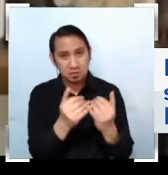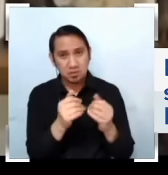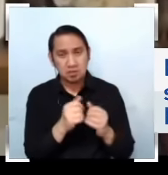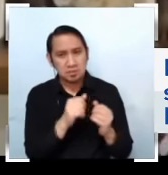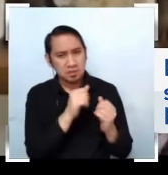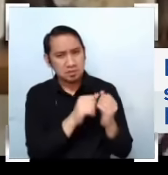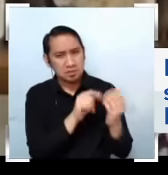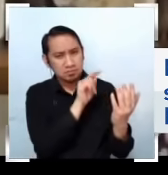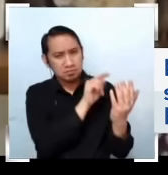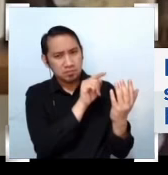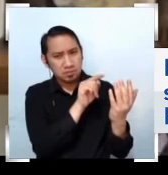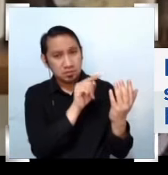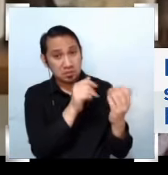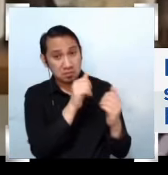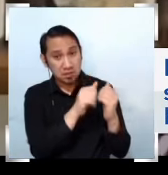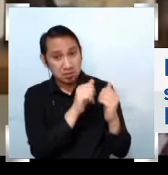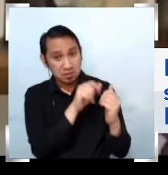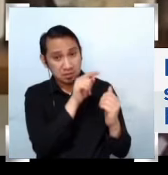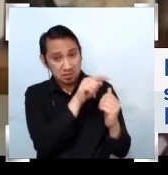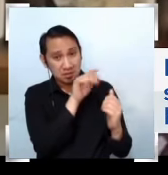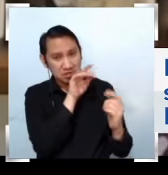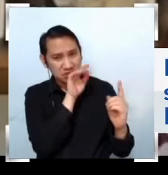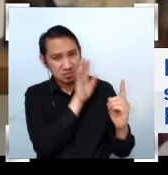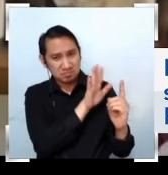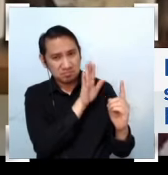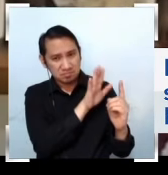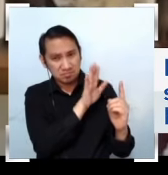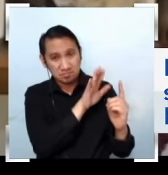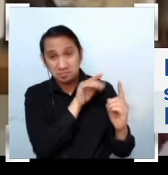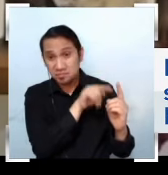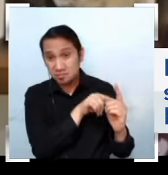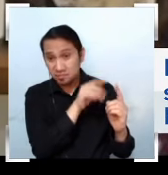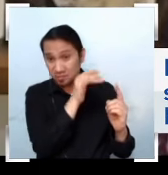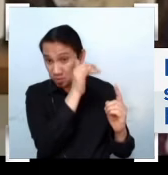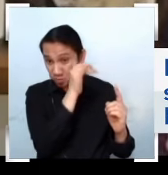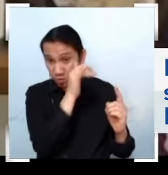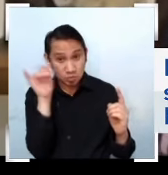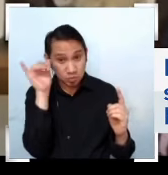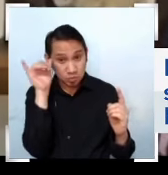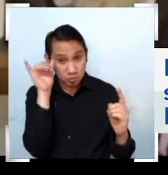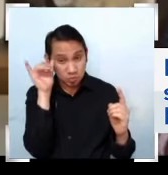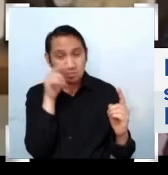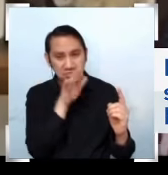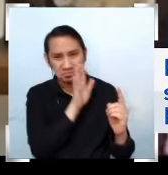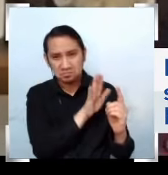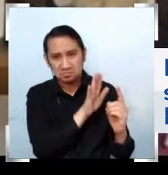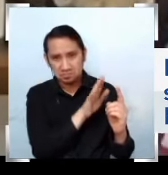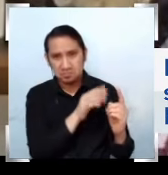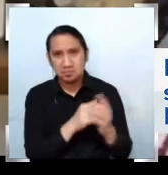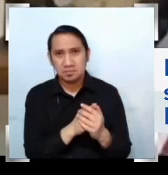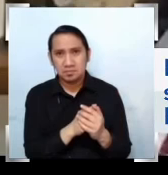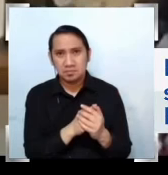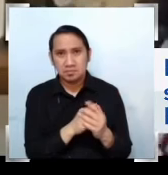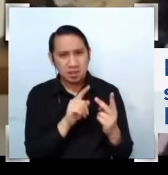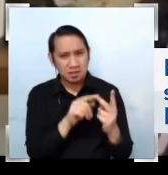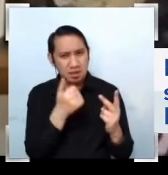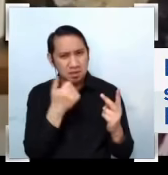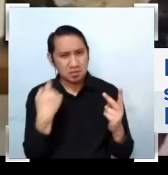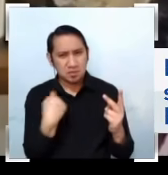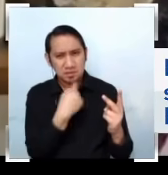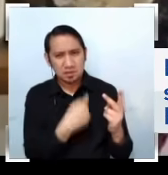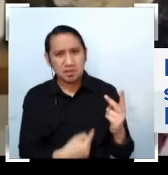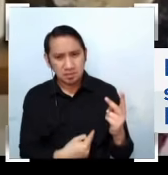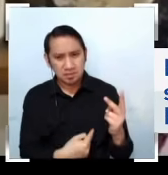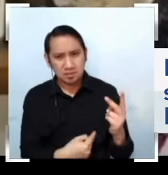siguro yung pinaka-influential na personality dyan, bukod pa kay Sheng Bing Chang. So hindi siya,